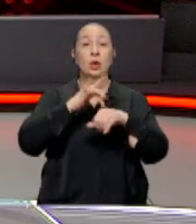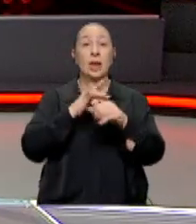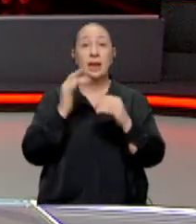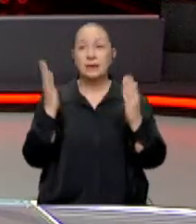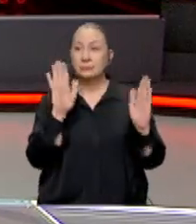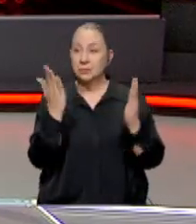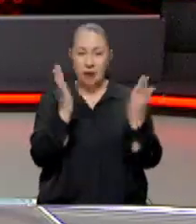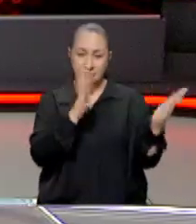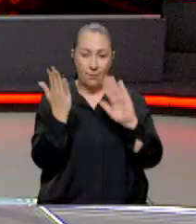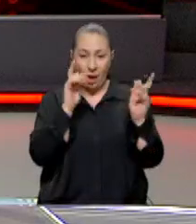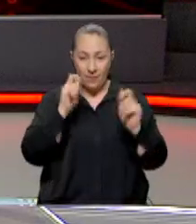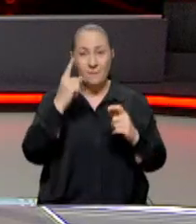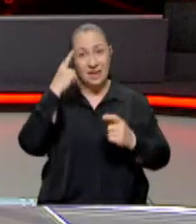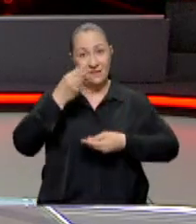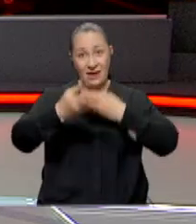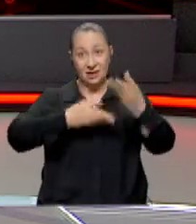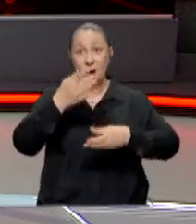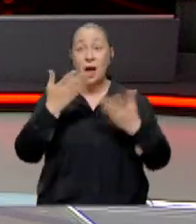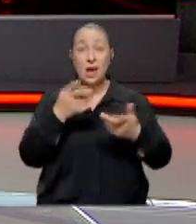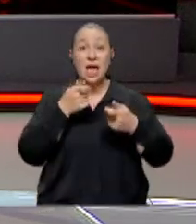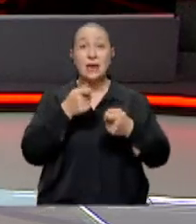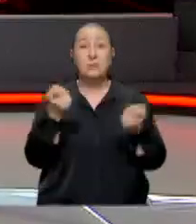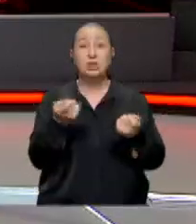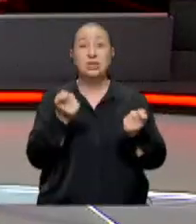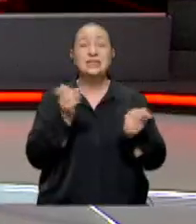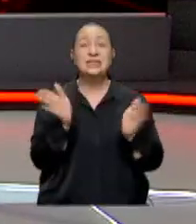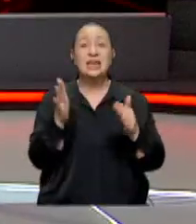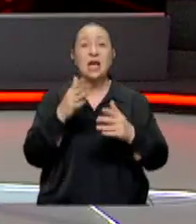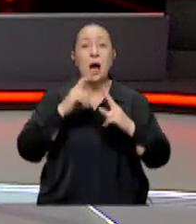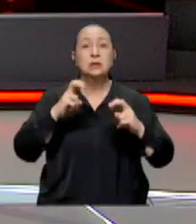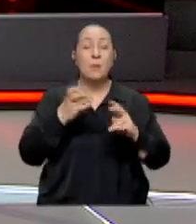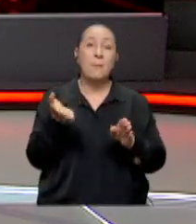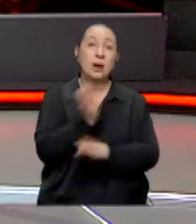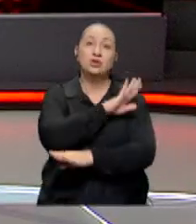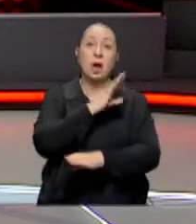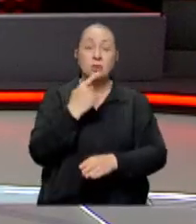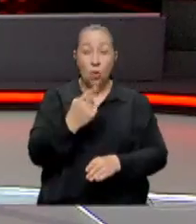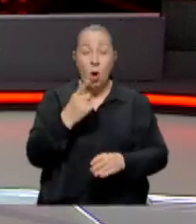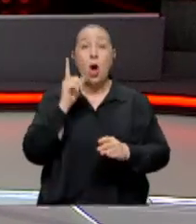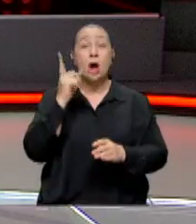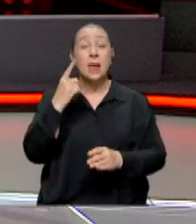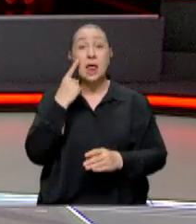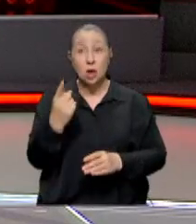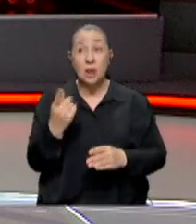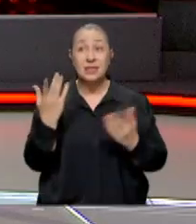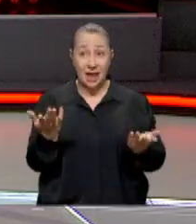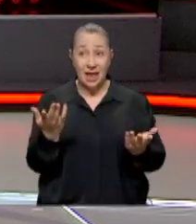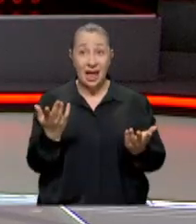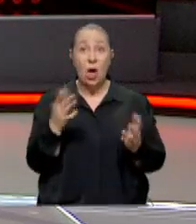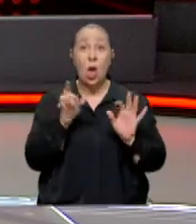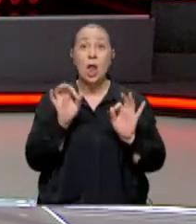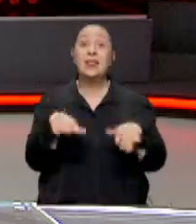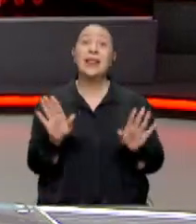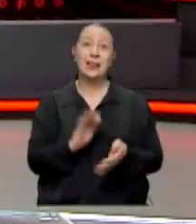kıyasladı. Bir takım bilgiler verdi. Fakat Eğitim İş Sendikası'nın araştırması başka şeyler söylüyor. Öğretmenlere göre de